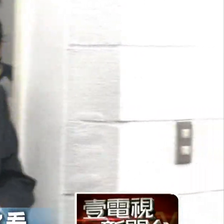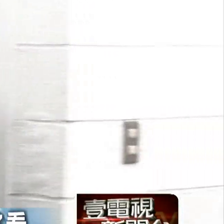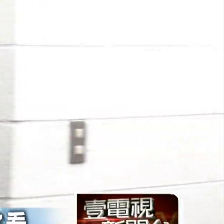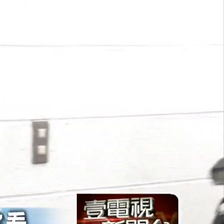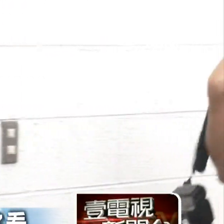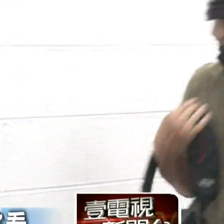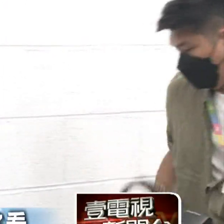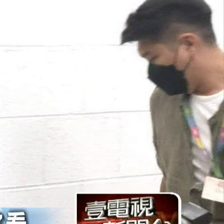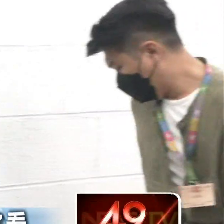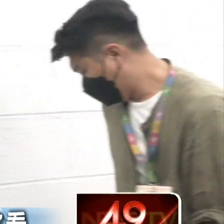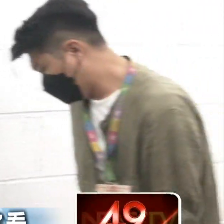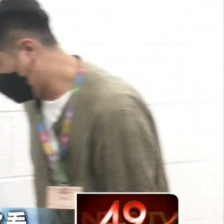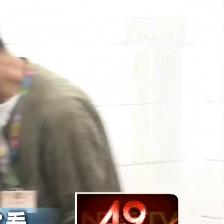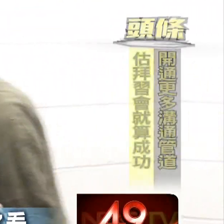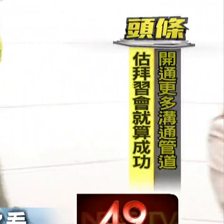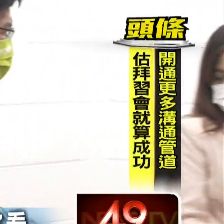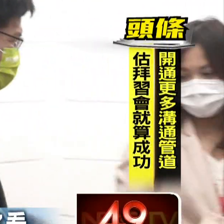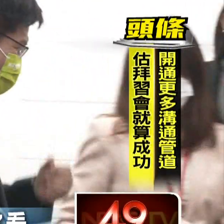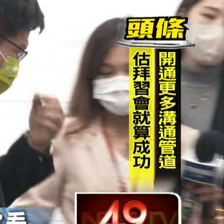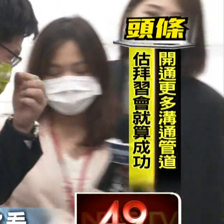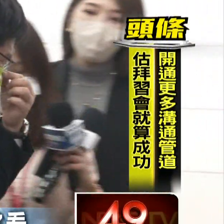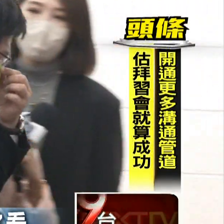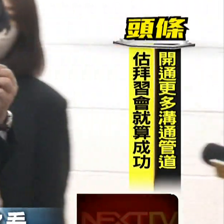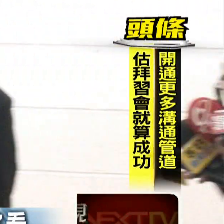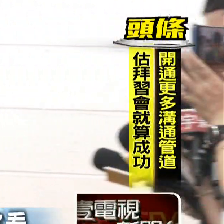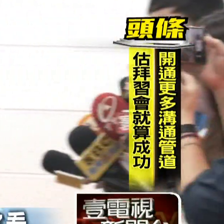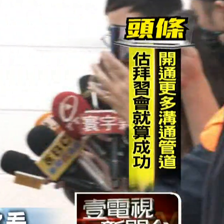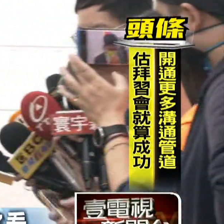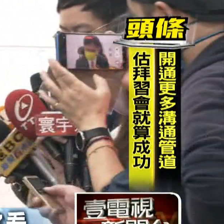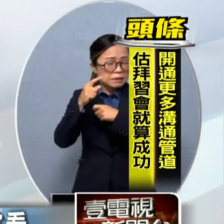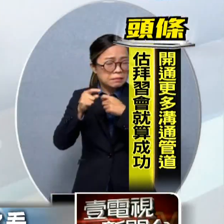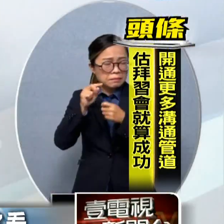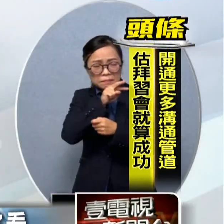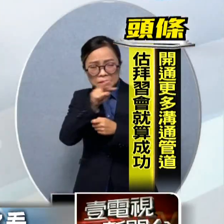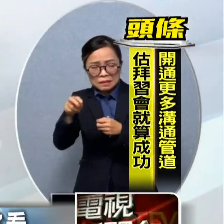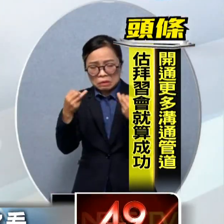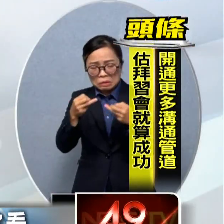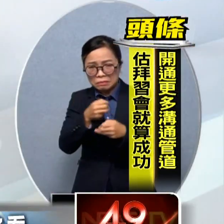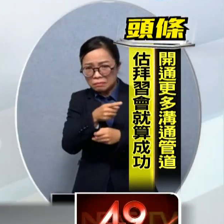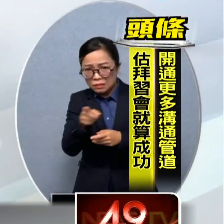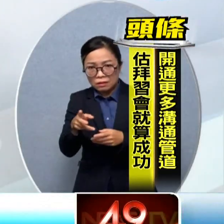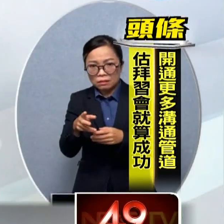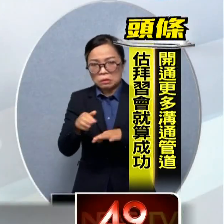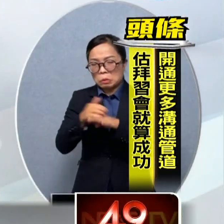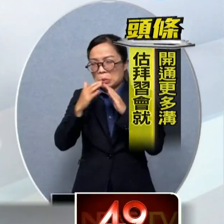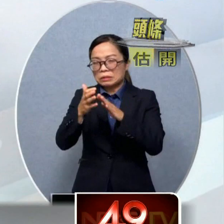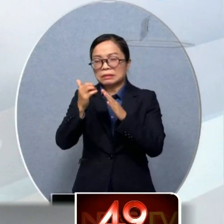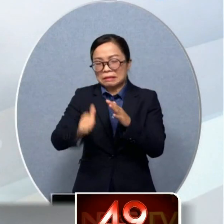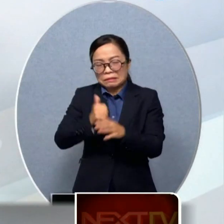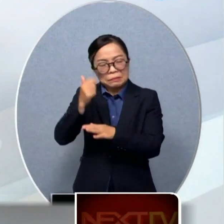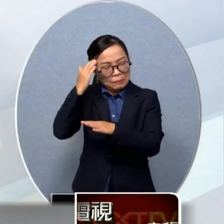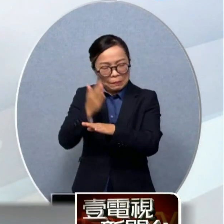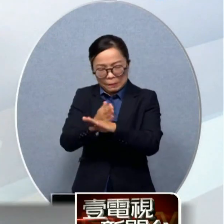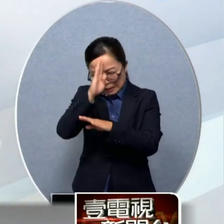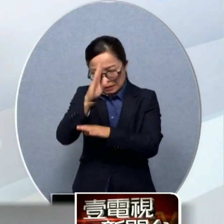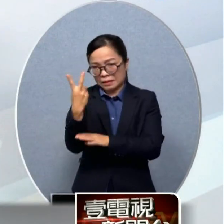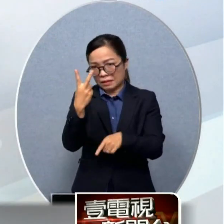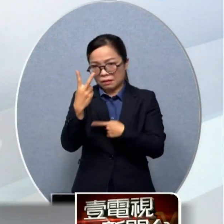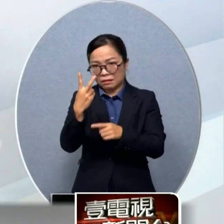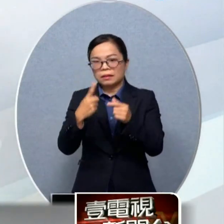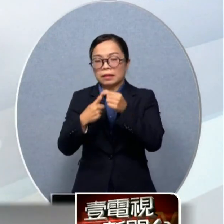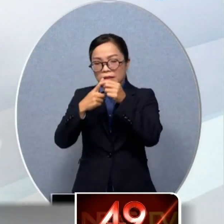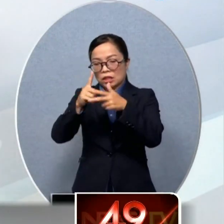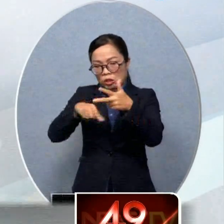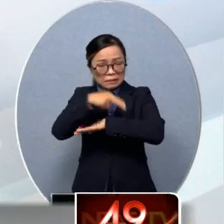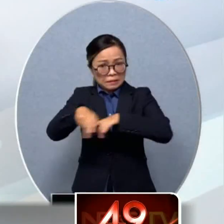落跑选总统，林佳龙每一题都把握机会猛踩侯友宜痛点。 其实侯市长要感谢两个人，一个是朱立伦，